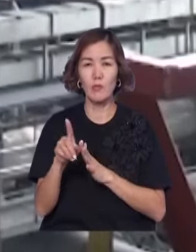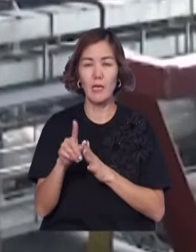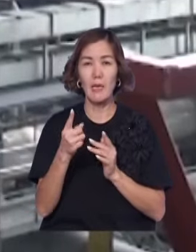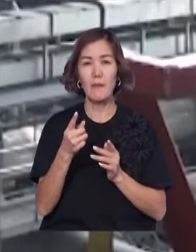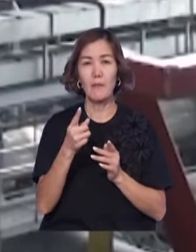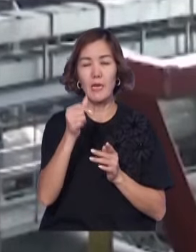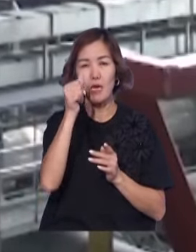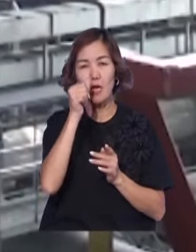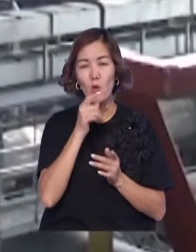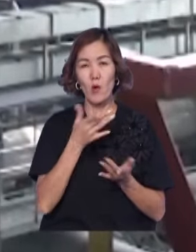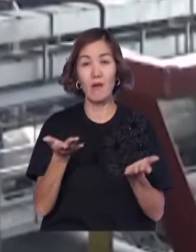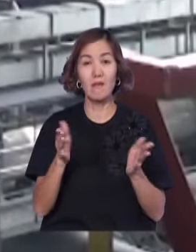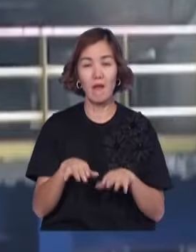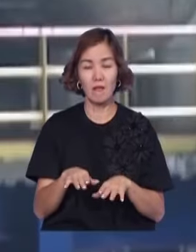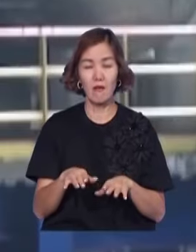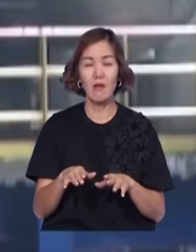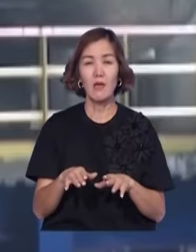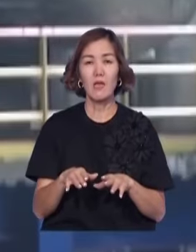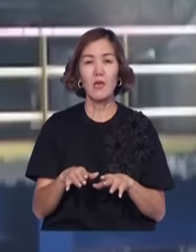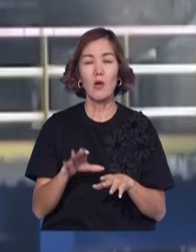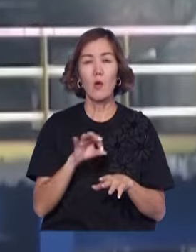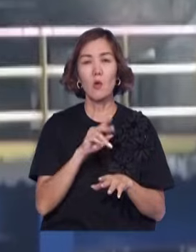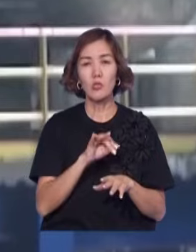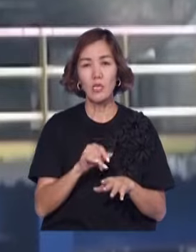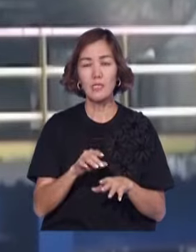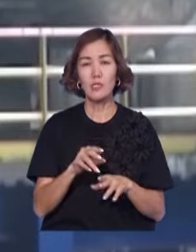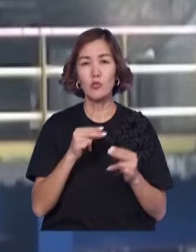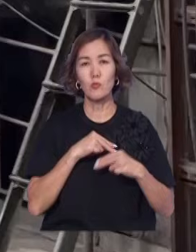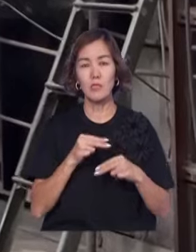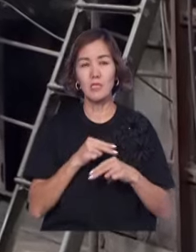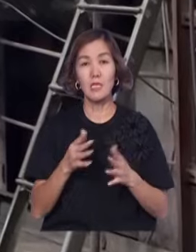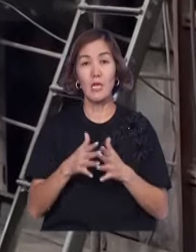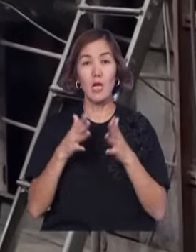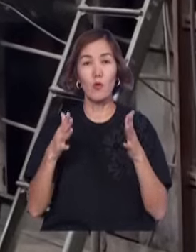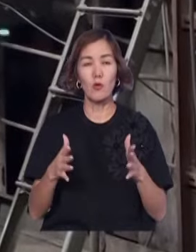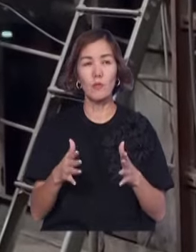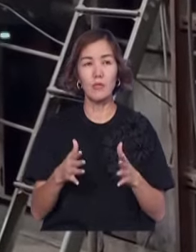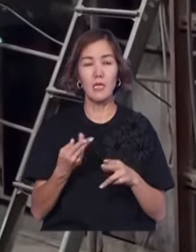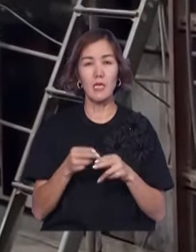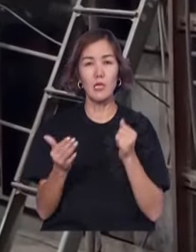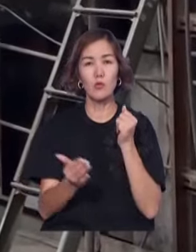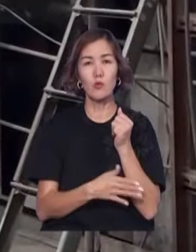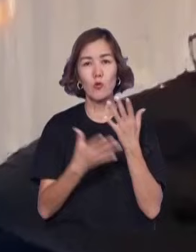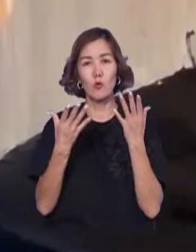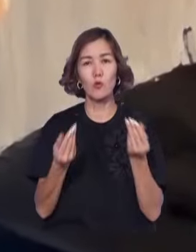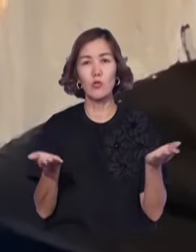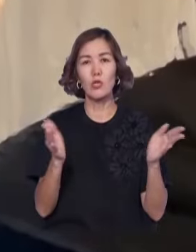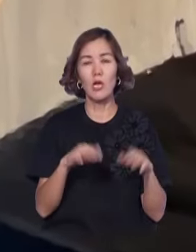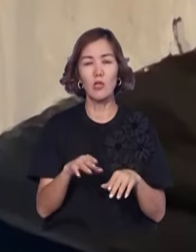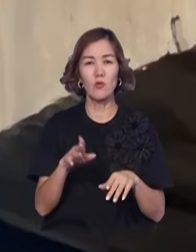бір айдан аса уақыт қалғанын еске салды. Олжас Бектенов жұмыстардың ауқымды бөлігін ең соңғы күндерге қалдыру